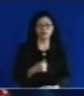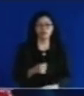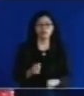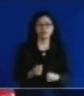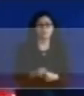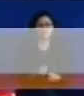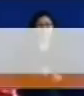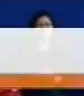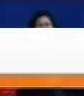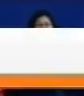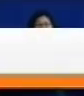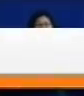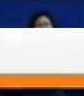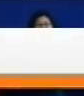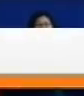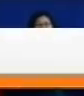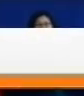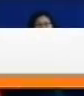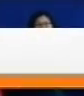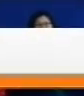dia. Karena apa?